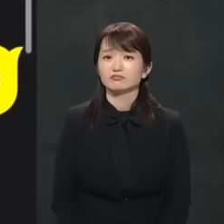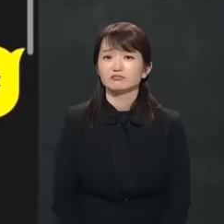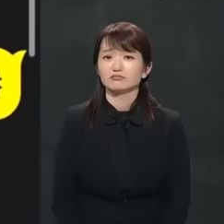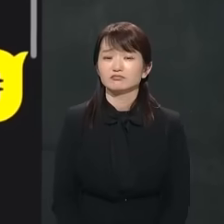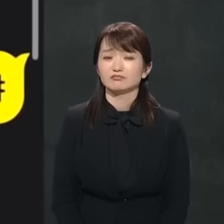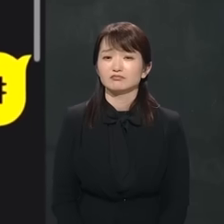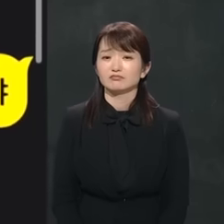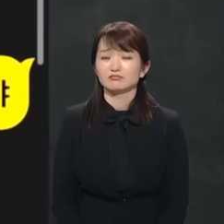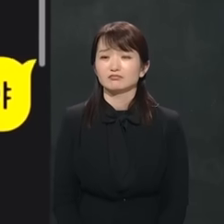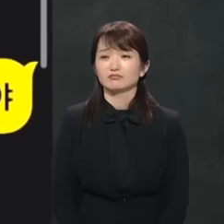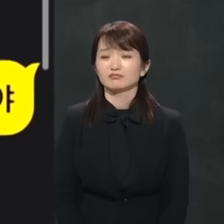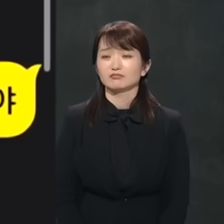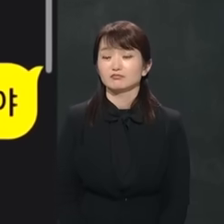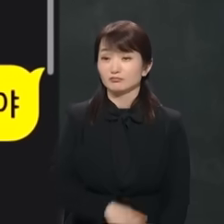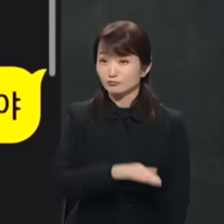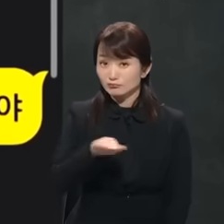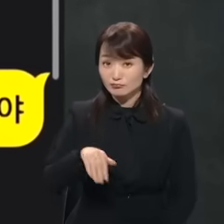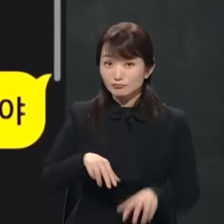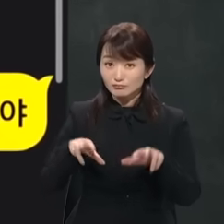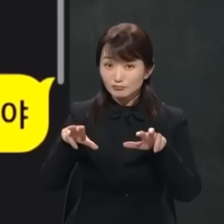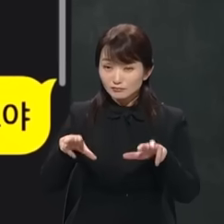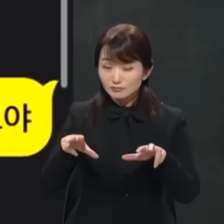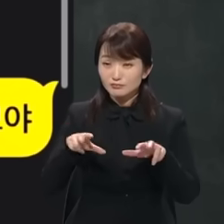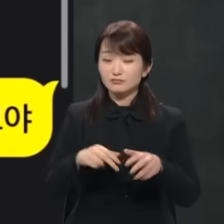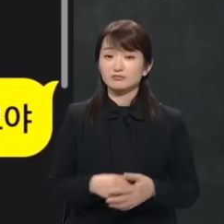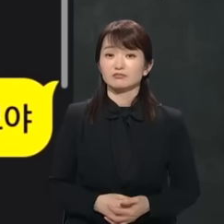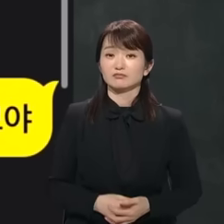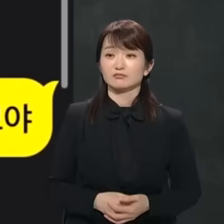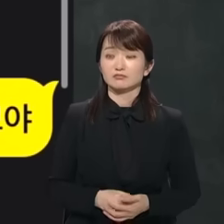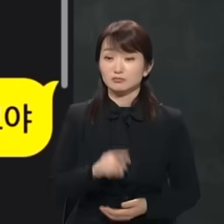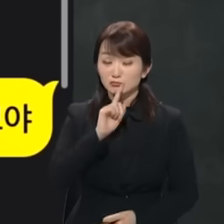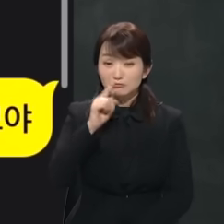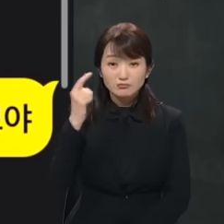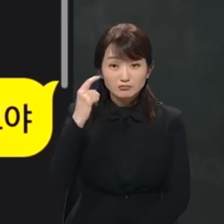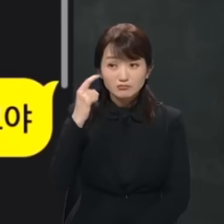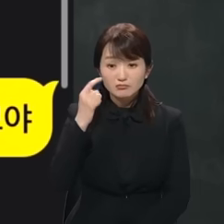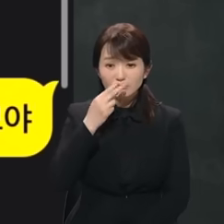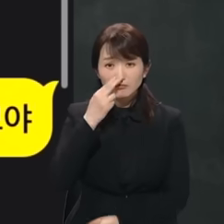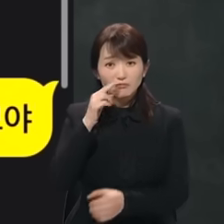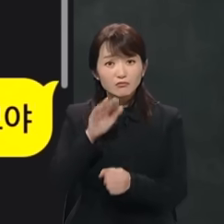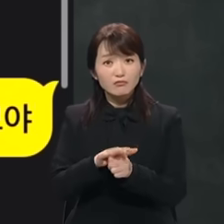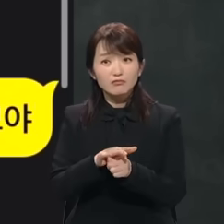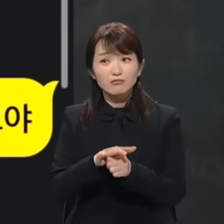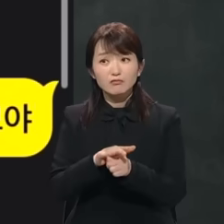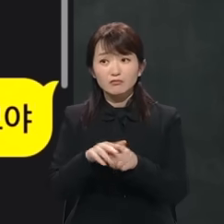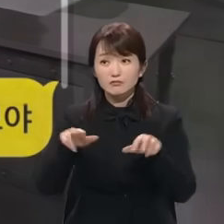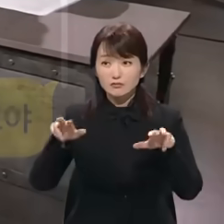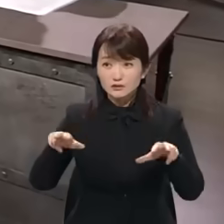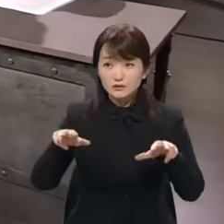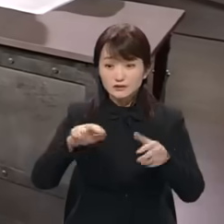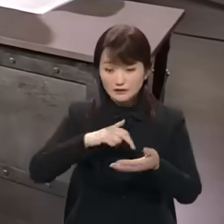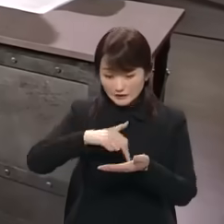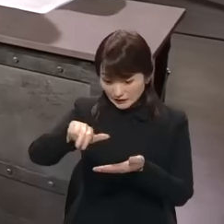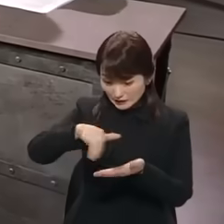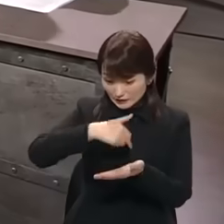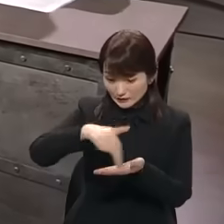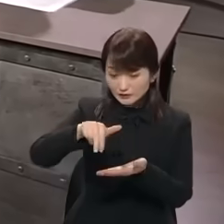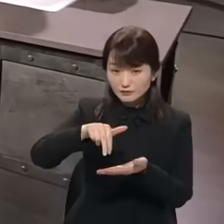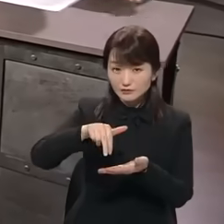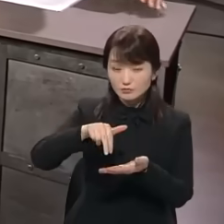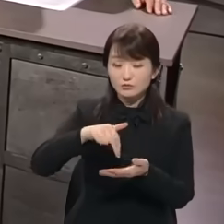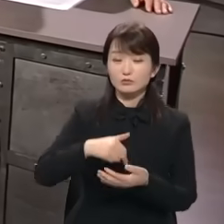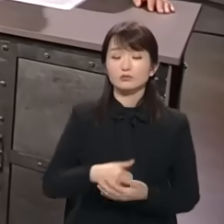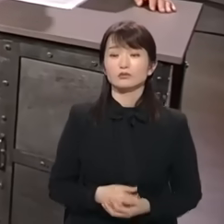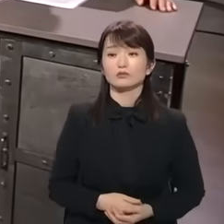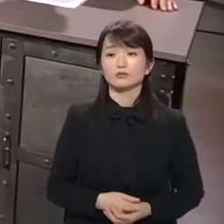아니 근데 저희가 지금 이렇게 말씀으로 어 말로만 들으면은 진짜 어처 군이 없잖아요 근데 지금 보시는 저 카톡 다시 한번 보여